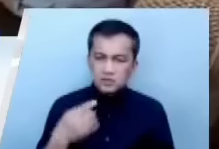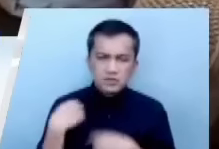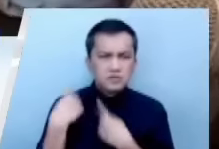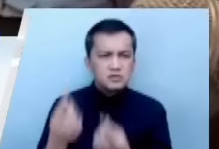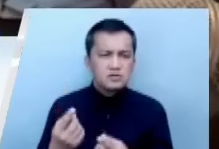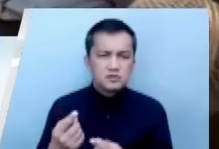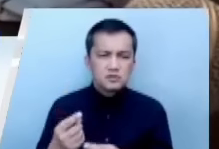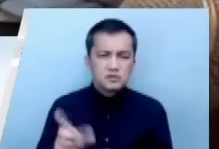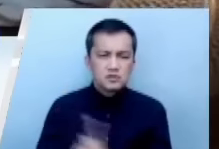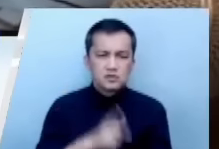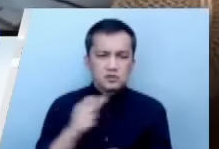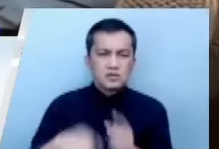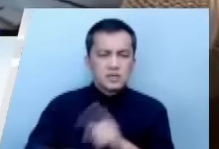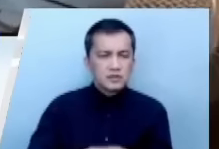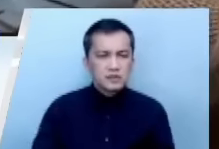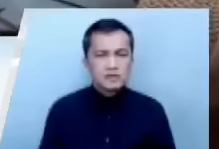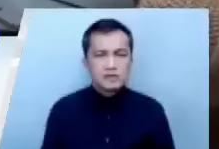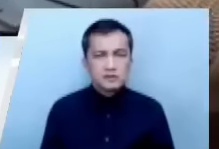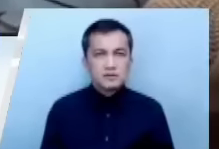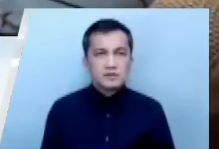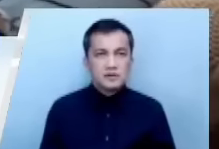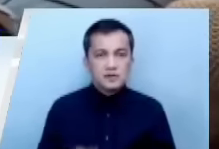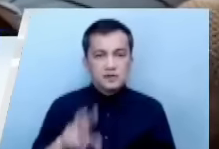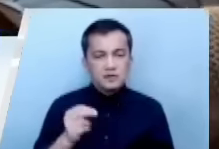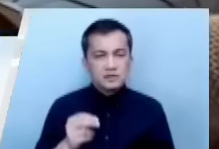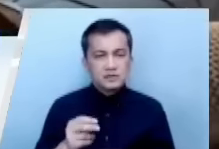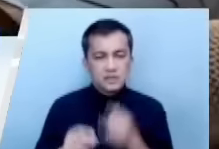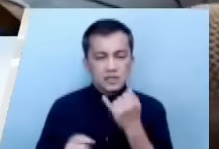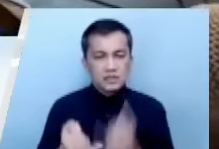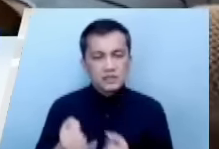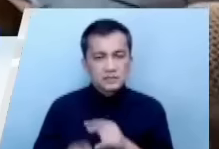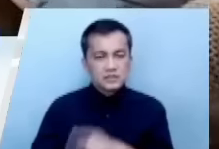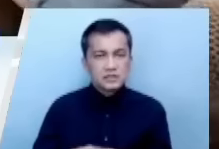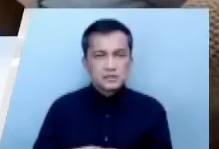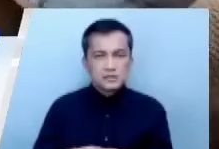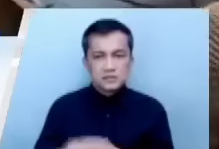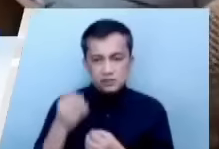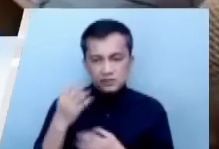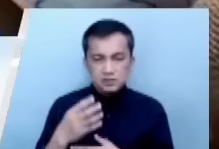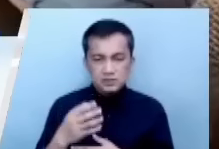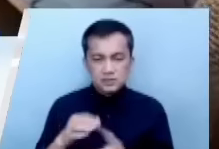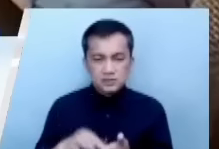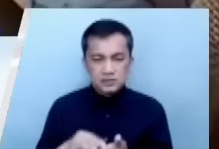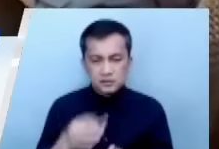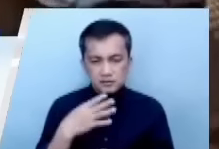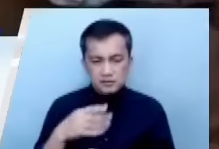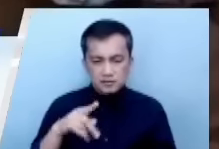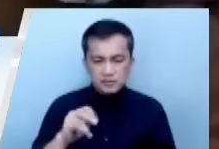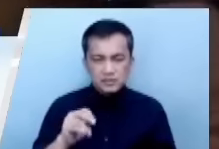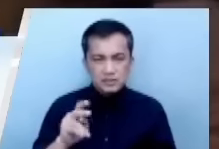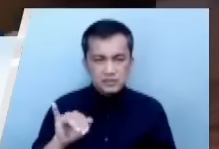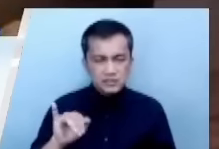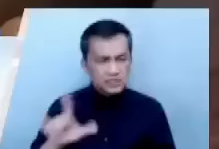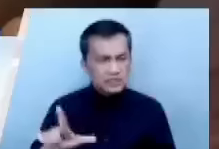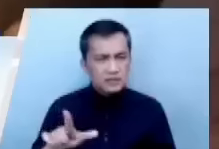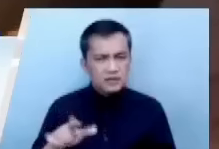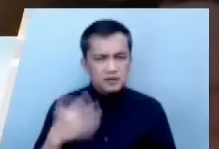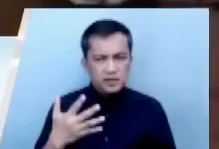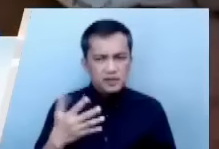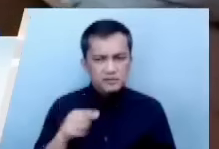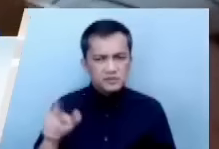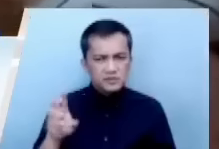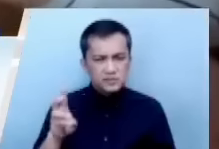time now. When was the last time he told us that he was taking fentanyl? Well, 5-6 years ago, something like that.